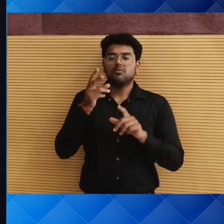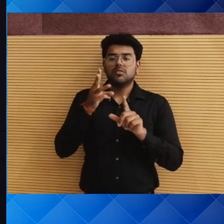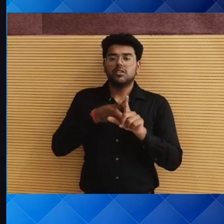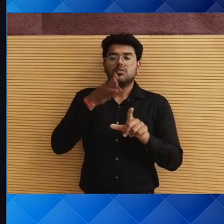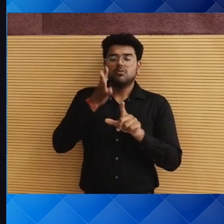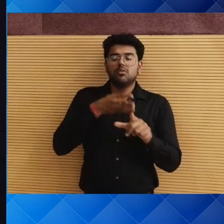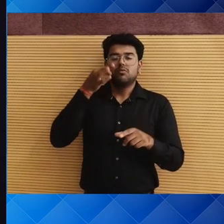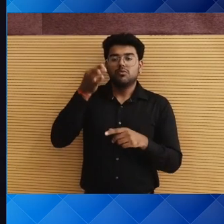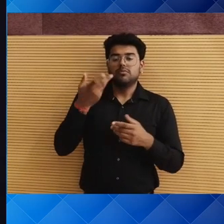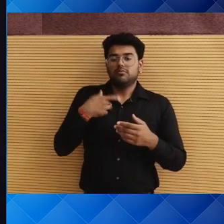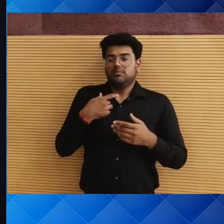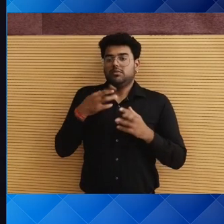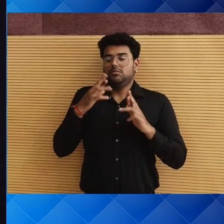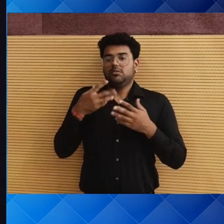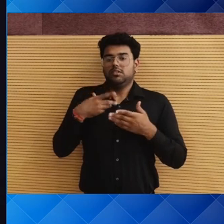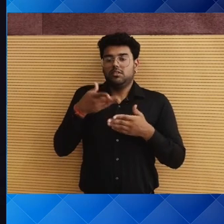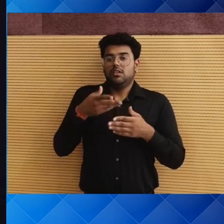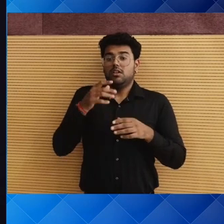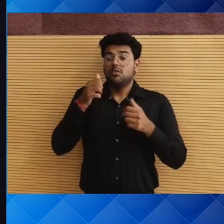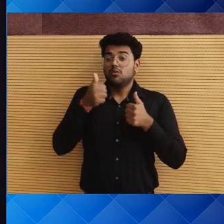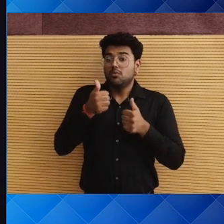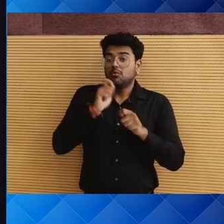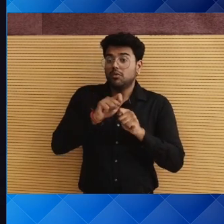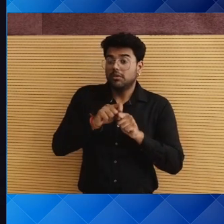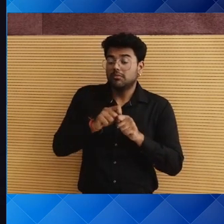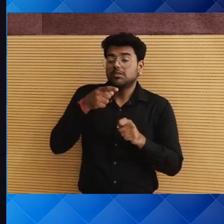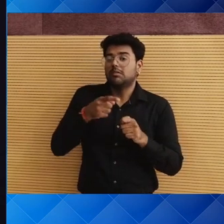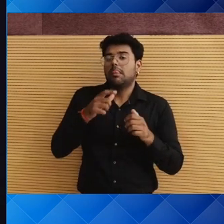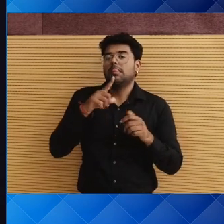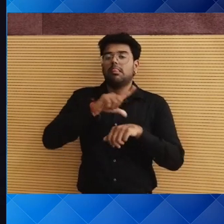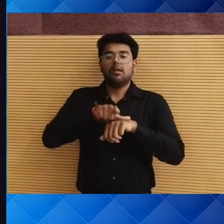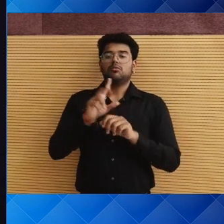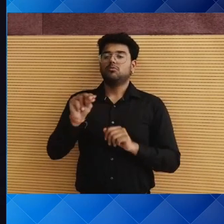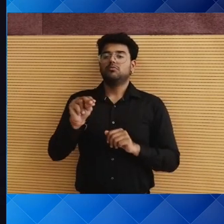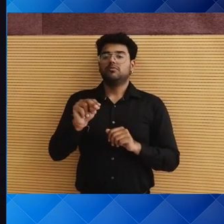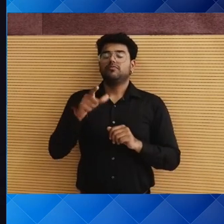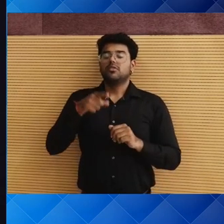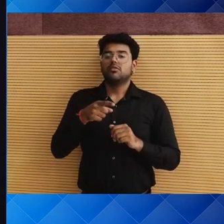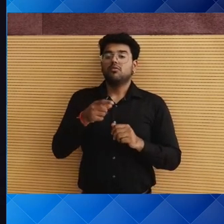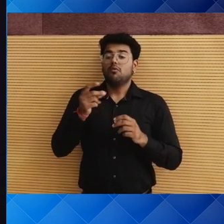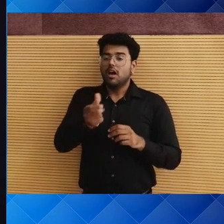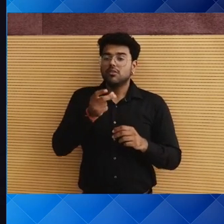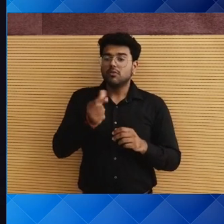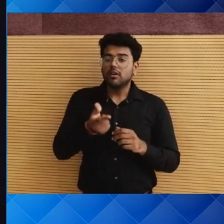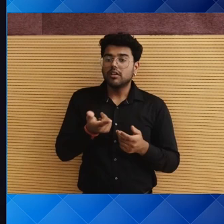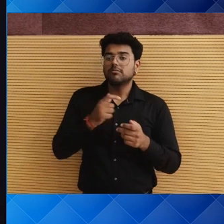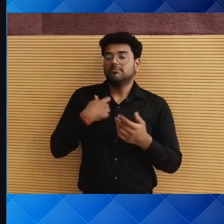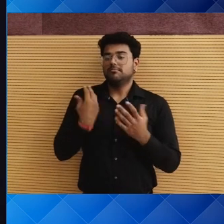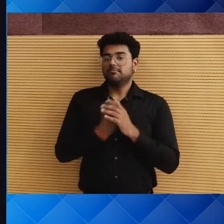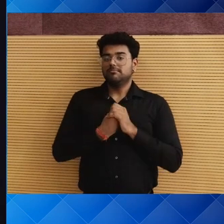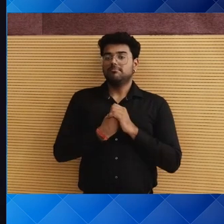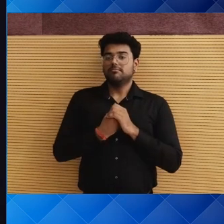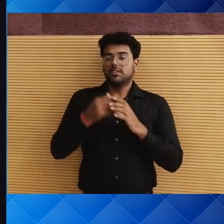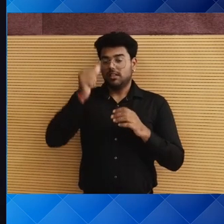तो अपेक्षा रहेगा शुभ काम में विलंब नहीं करनी चाहिए, उसको जल्दी ही जल्दी हम